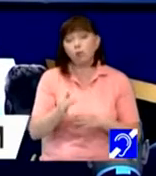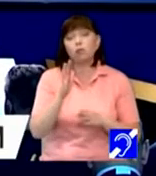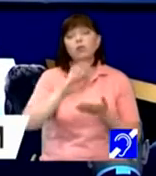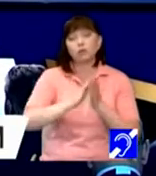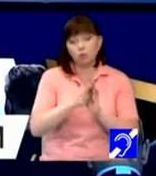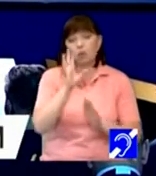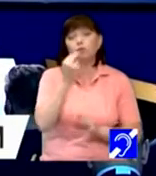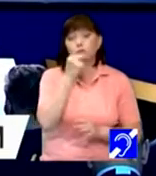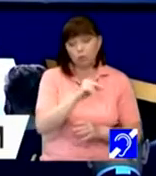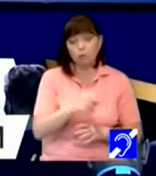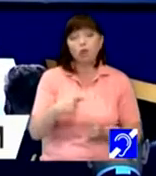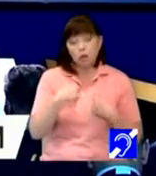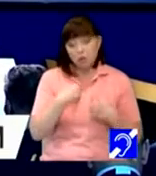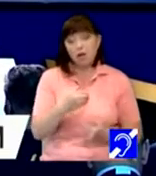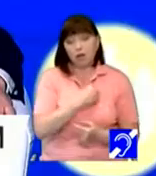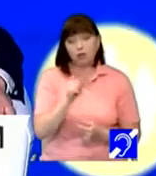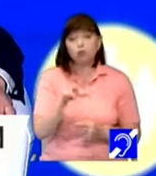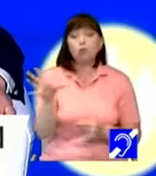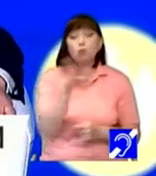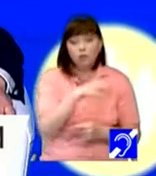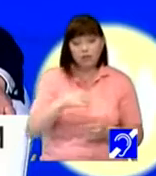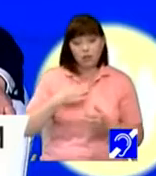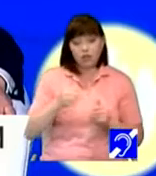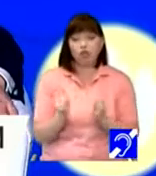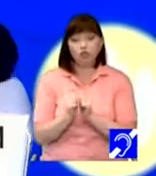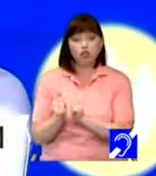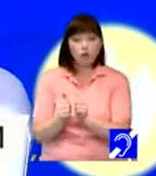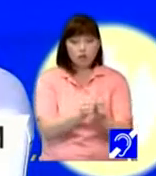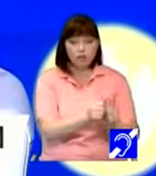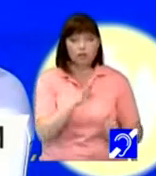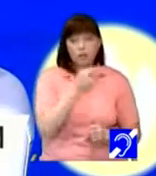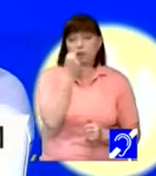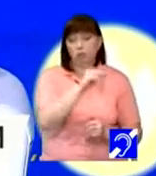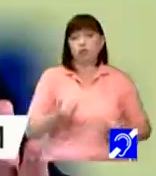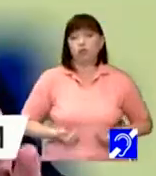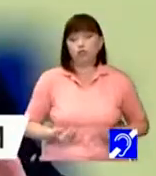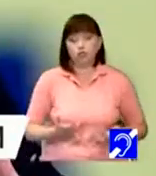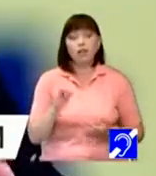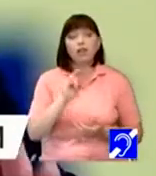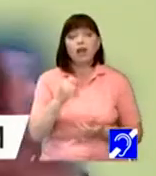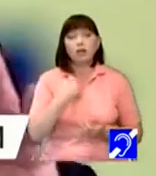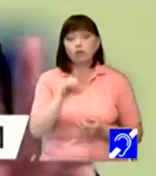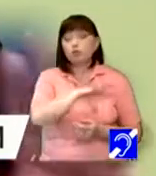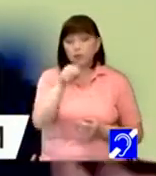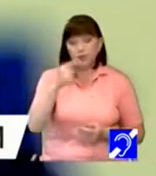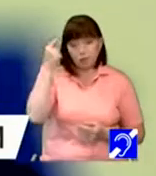нормализуется, и мы заинтересованы в том, чтобы у всех наших соседей было процветание, тогда неизбежно, вот я хочу это, чтобы было